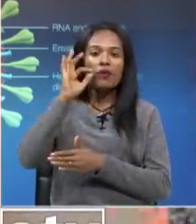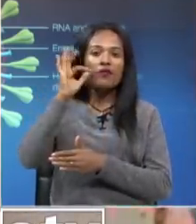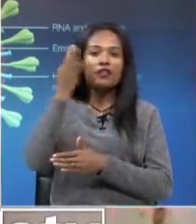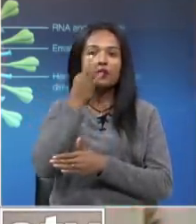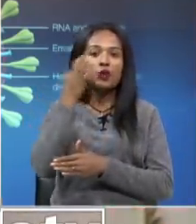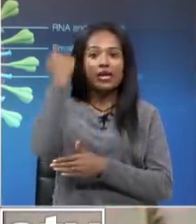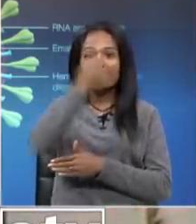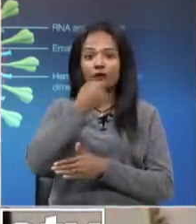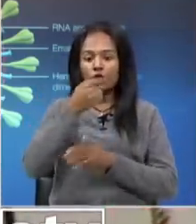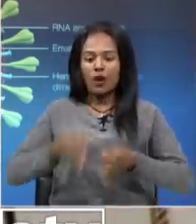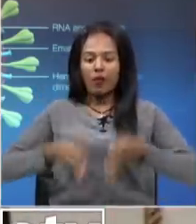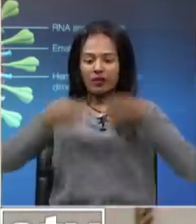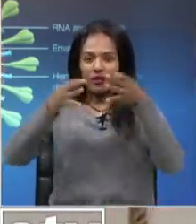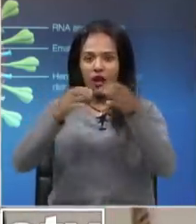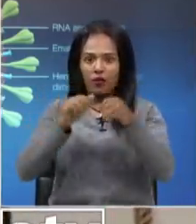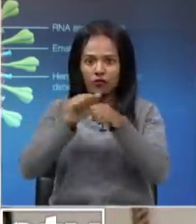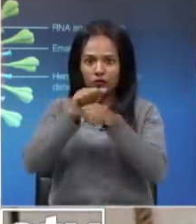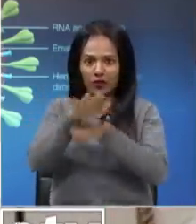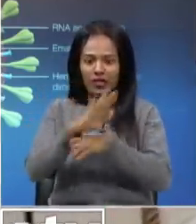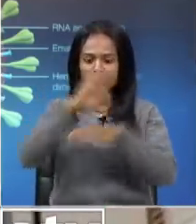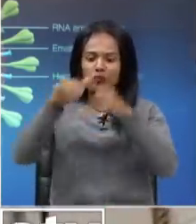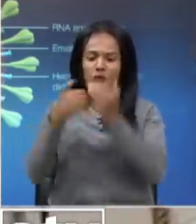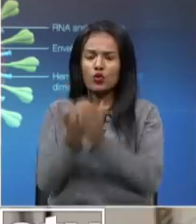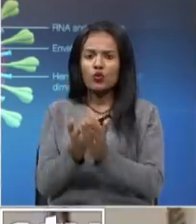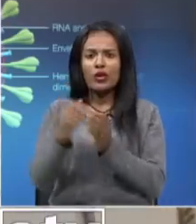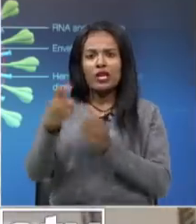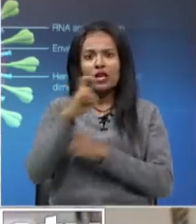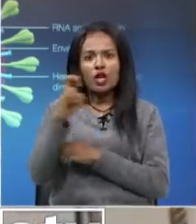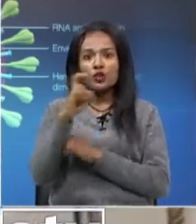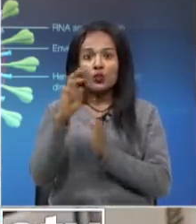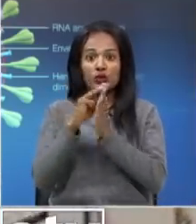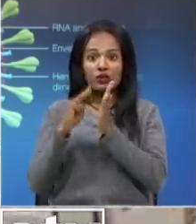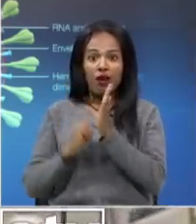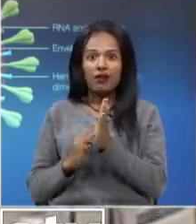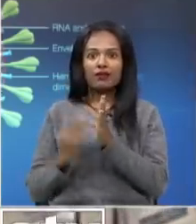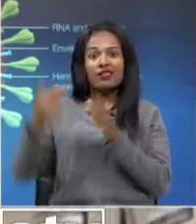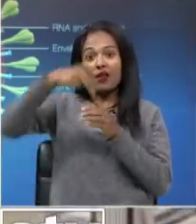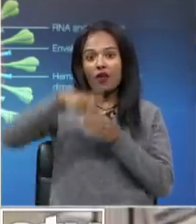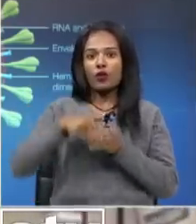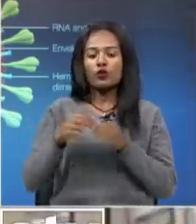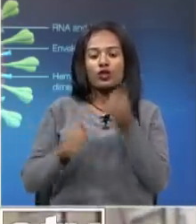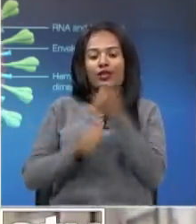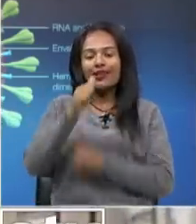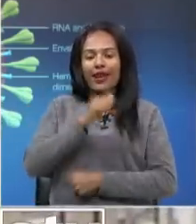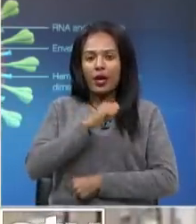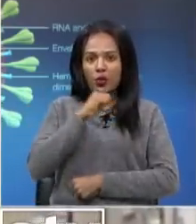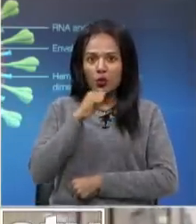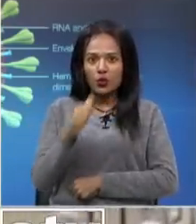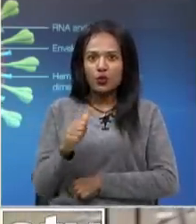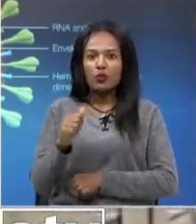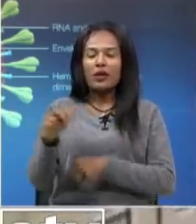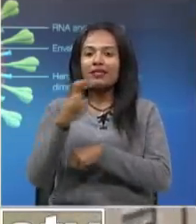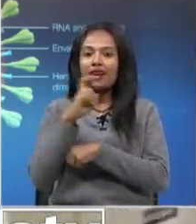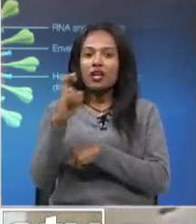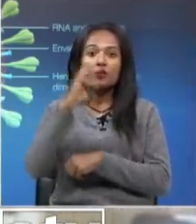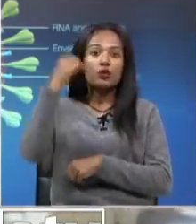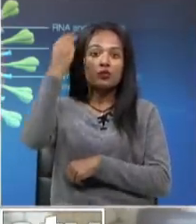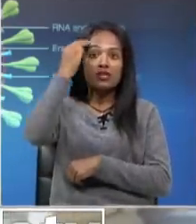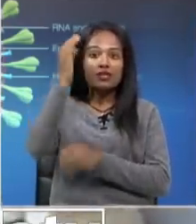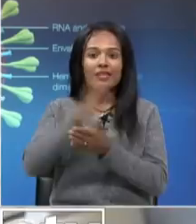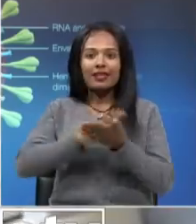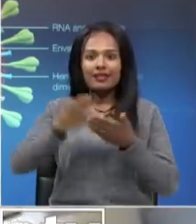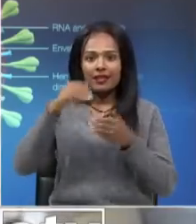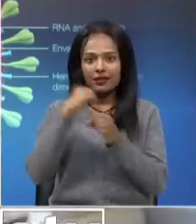ገጻቸው ላይ ባስተላለፉት መልእክት በሁሉም የትራንስፖርት ስርዓት ተሳፋሪዎች እንዳይጎዱ በትራንስፖርት ሚኒስቴር የጽዳት